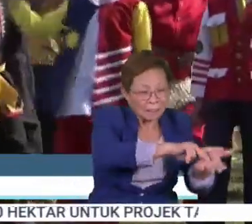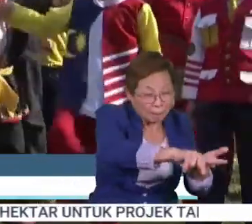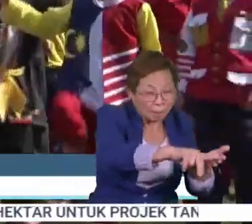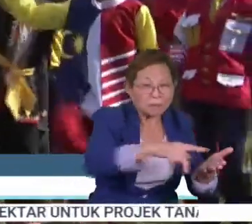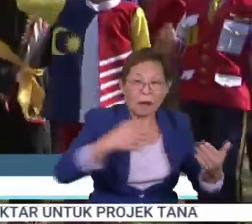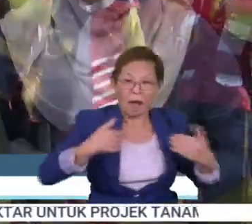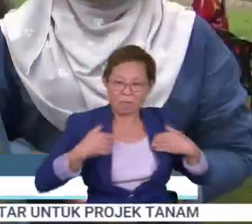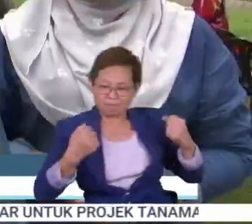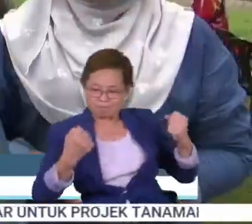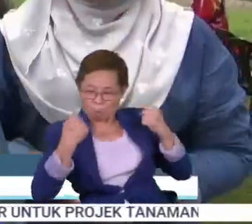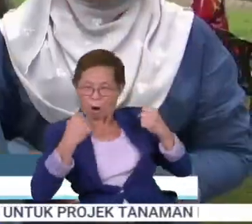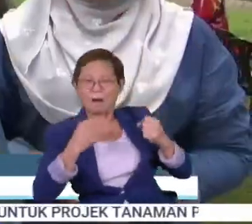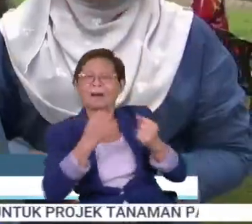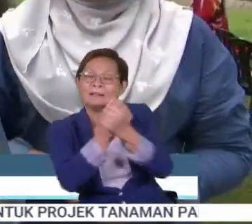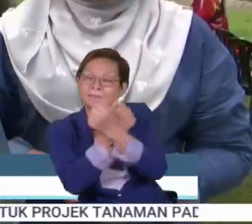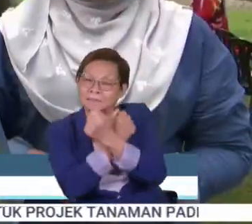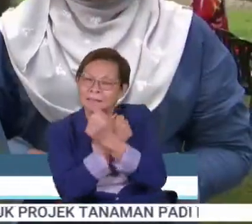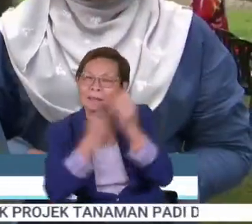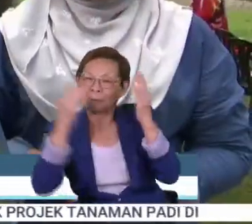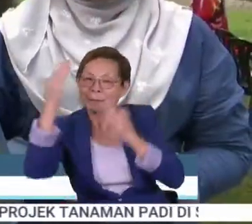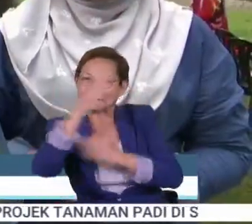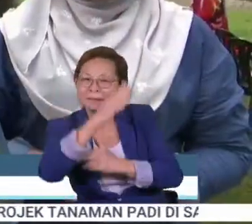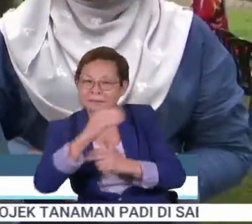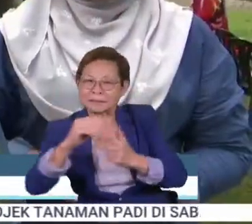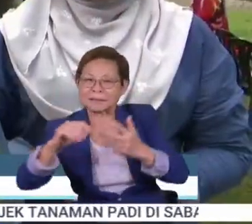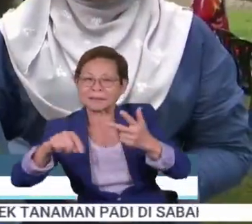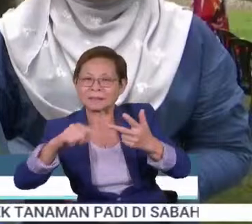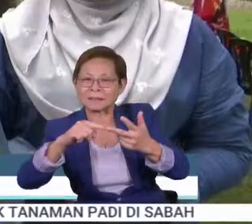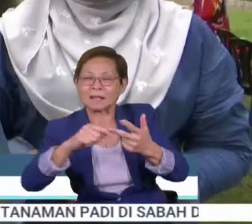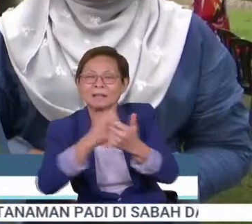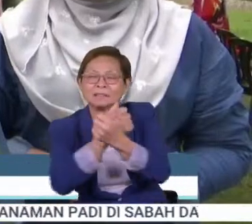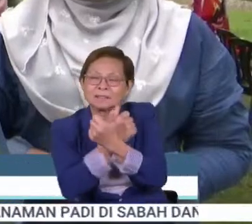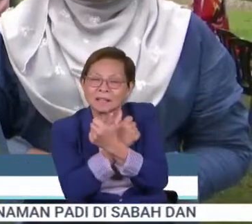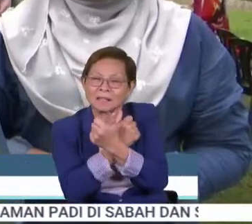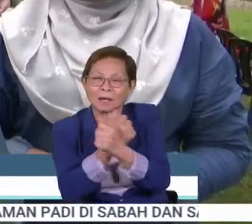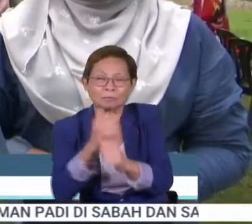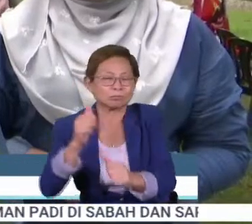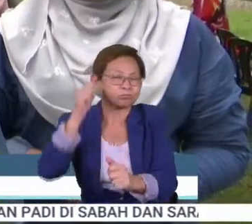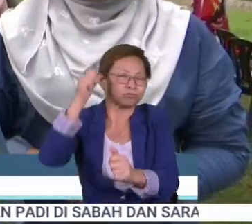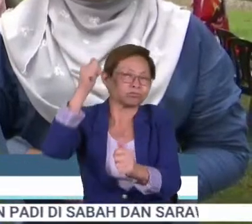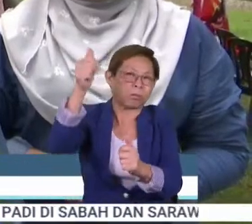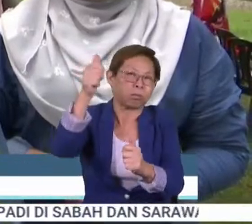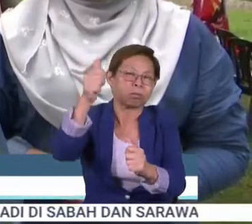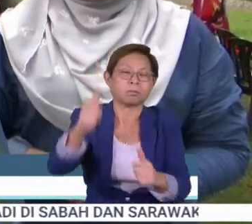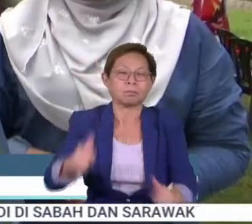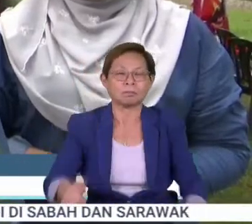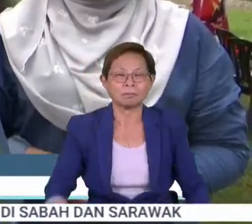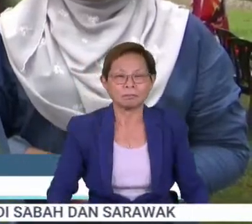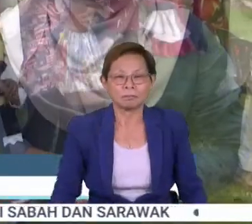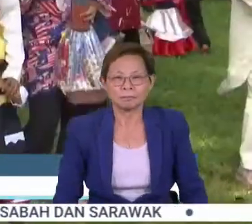kuat, sayangkan negara dan patriotik yang tinggi.